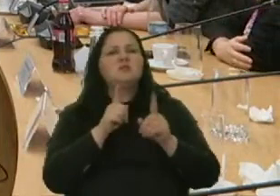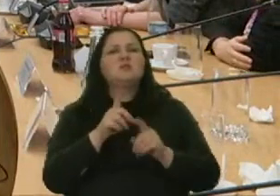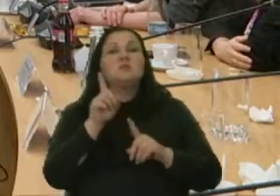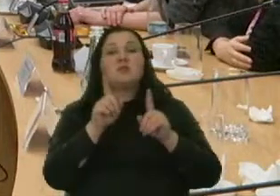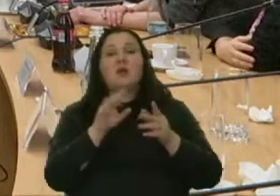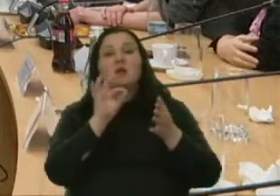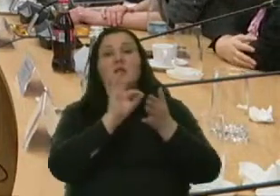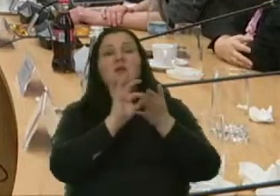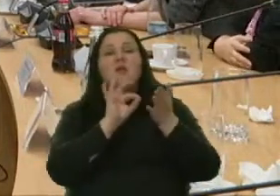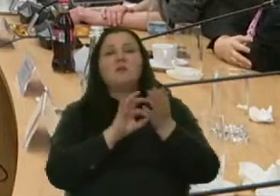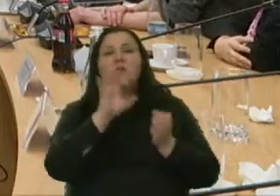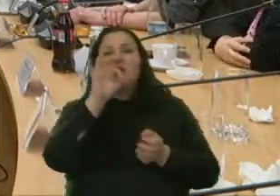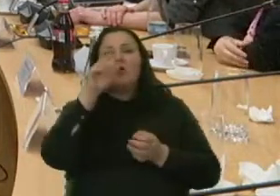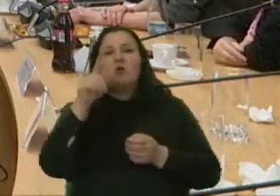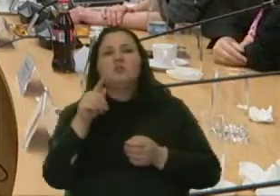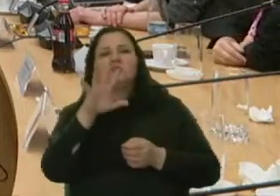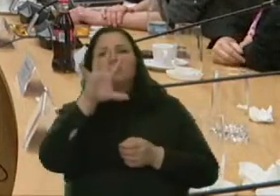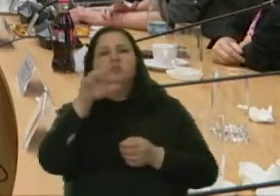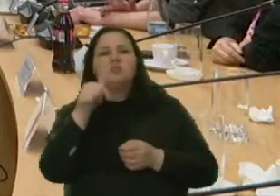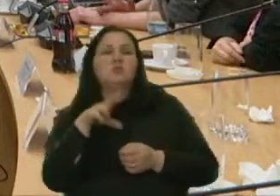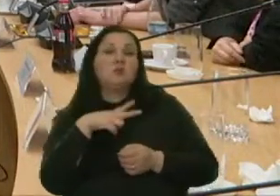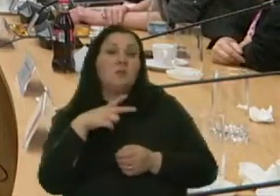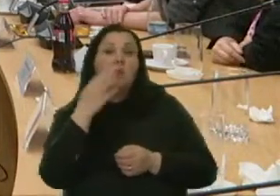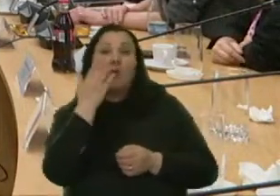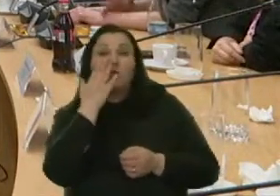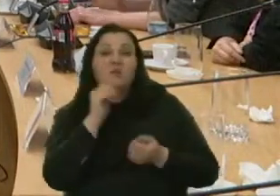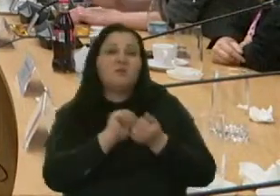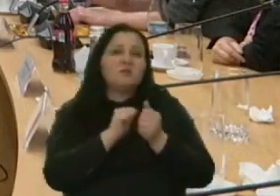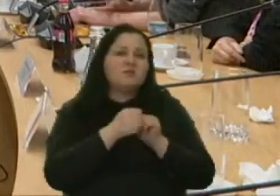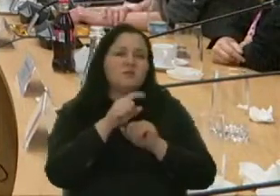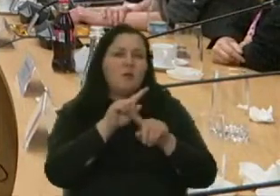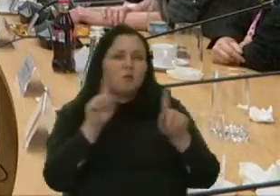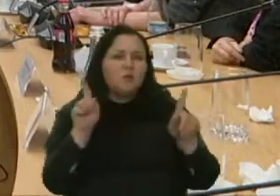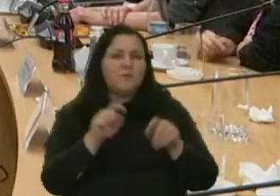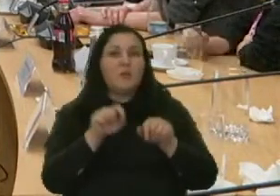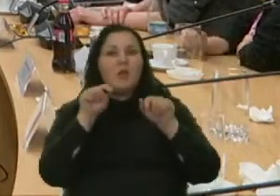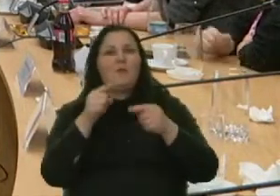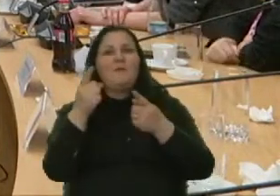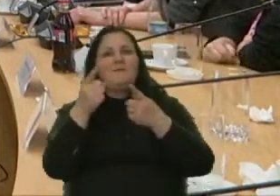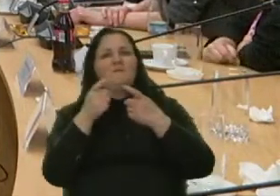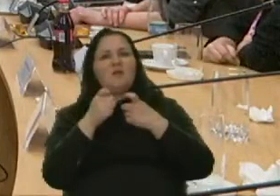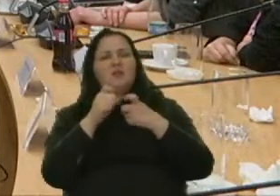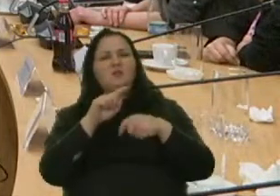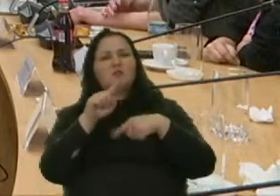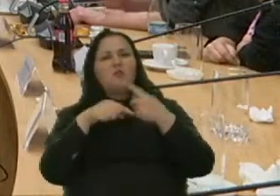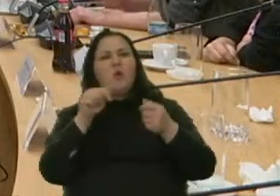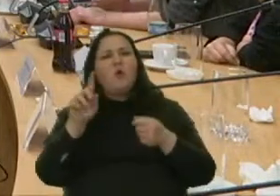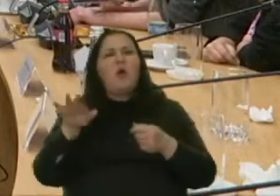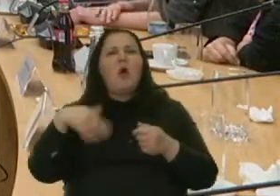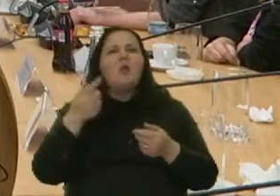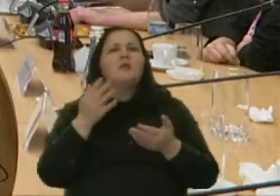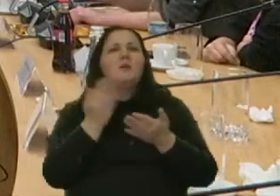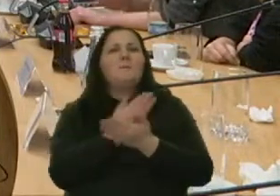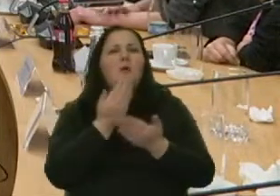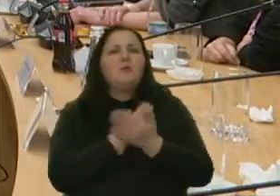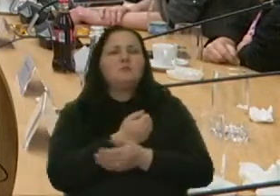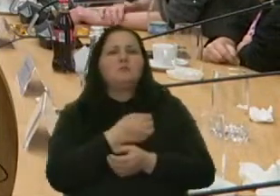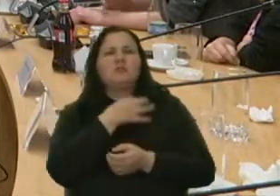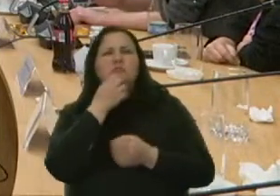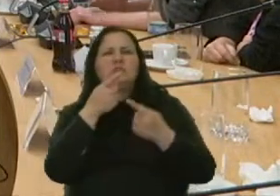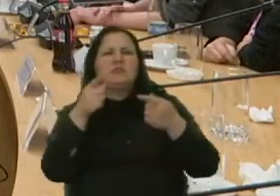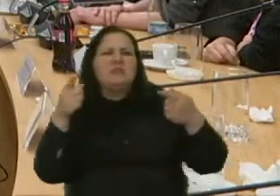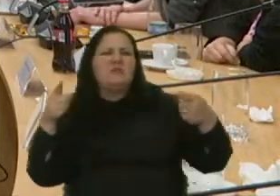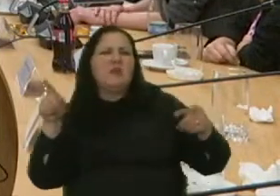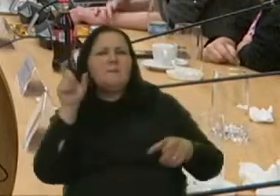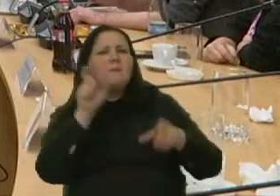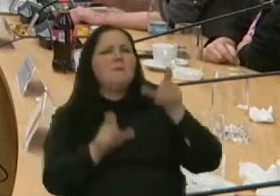regulamentul pe OG 51 este oportun sau nu Acum veniți cu o altă poveste Menționați diverse persoane